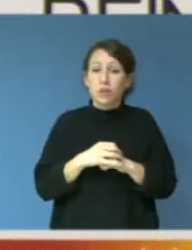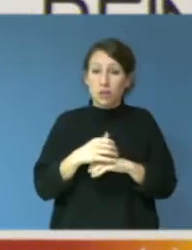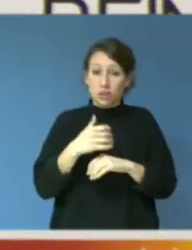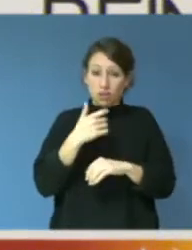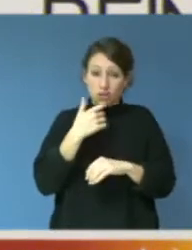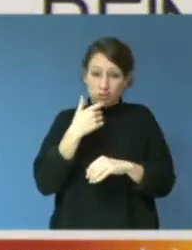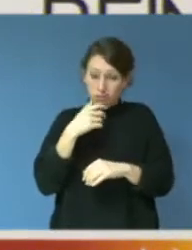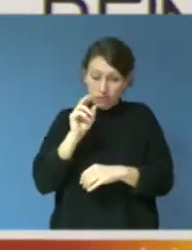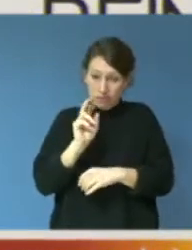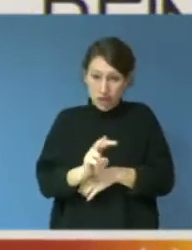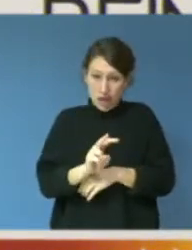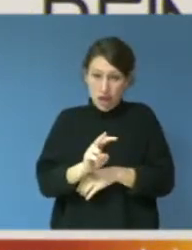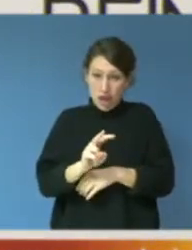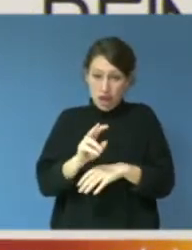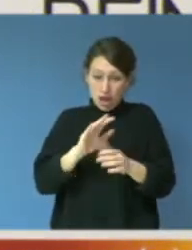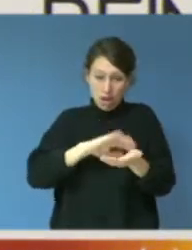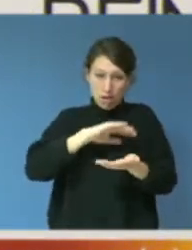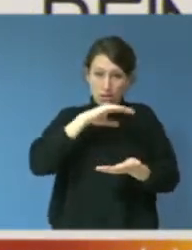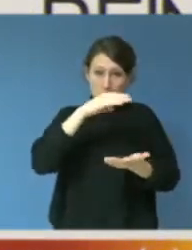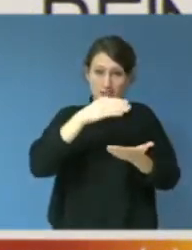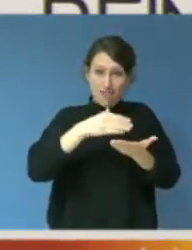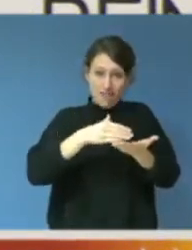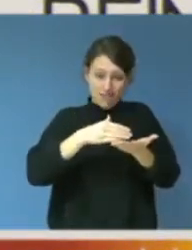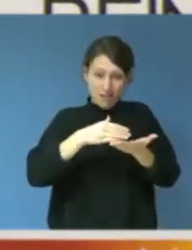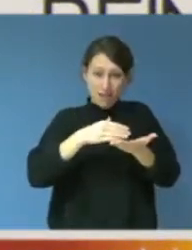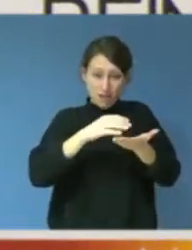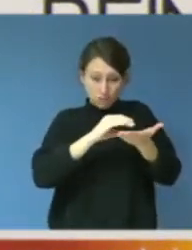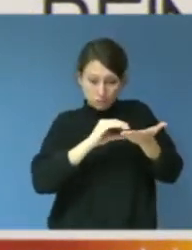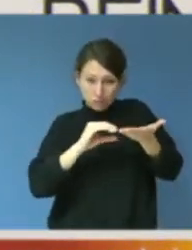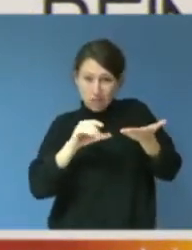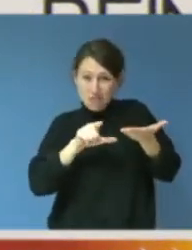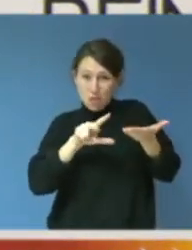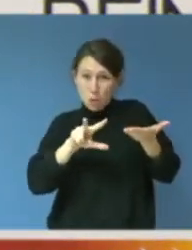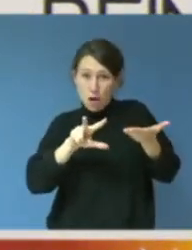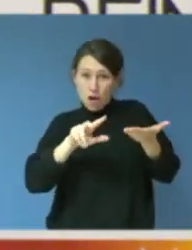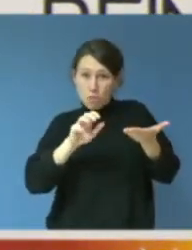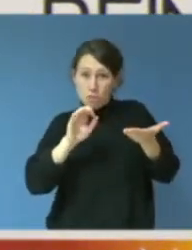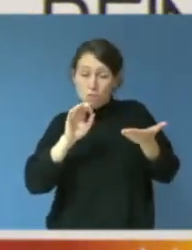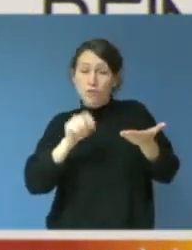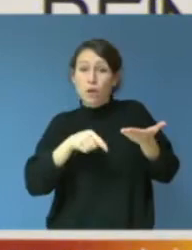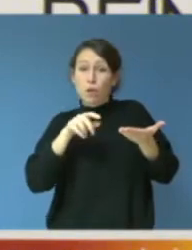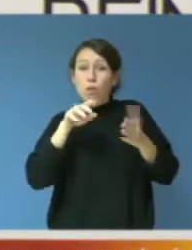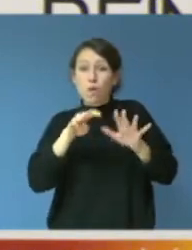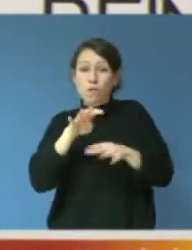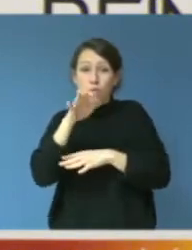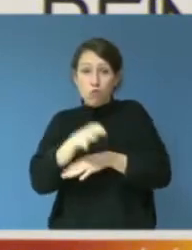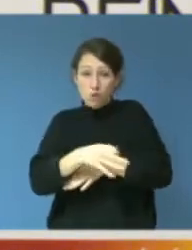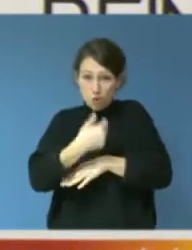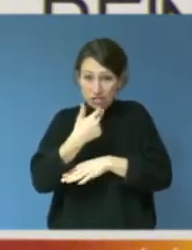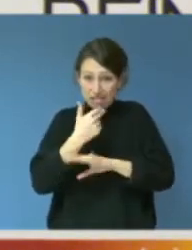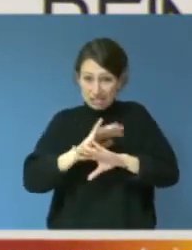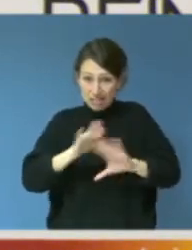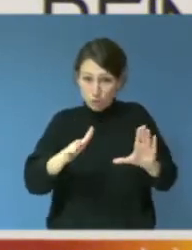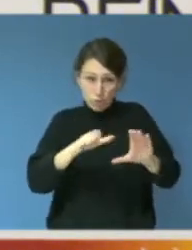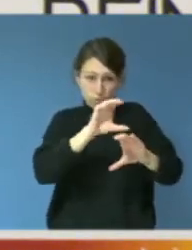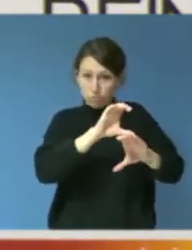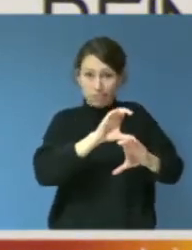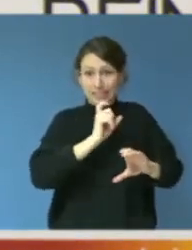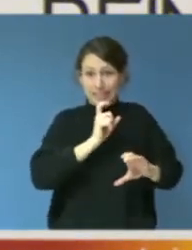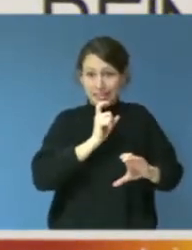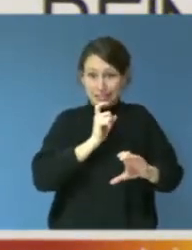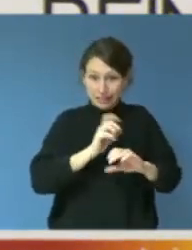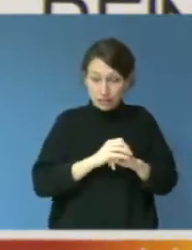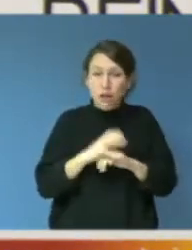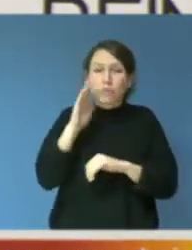23,9% du fonds a été utilisé. Et c'est la raison pour laquelle la région, lors de son assemblée plénière de vendredi